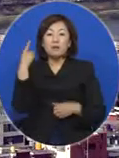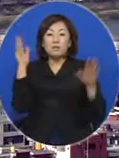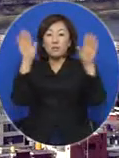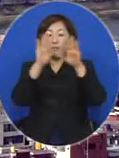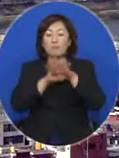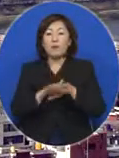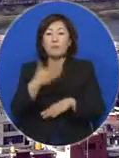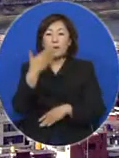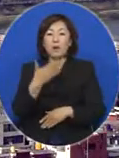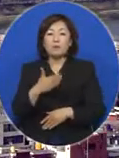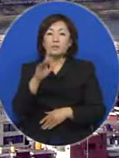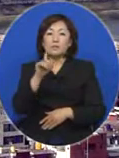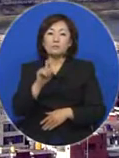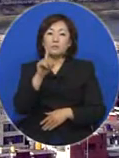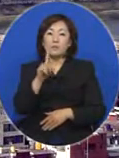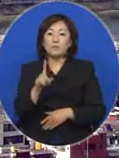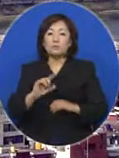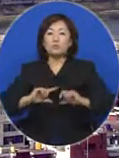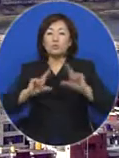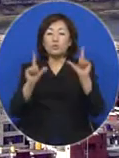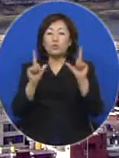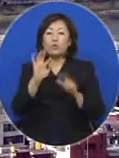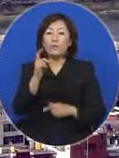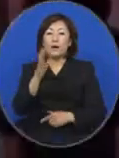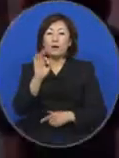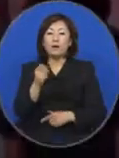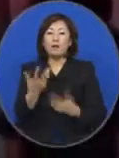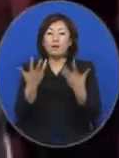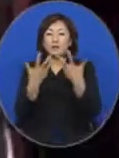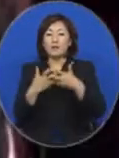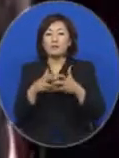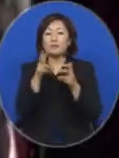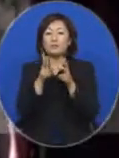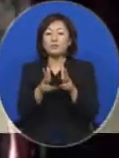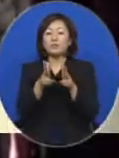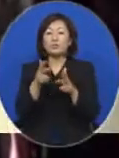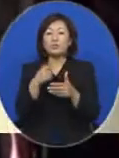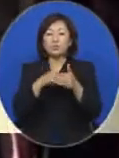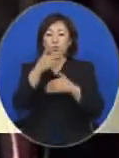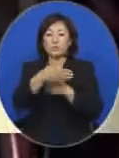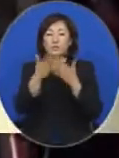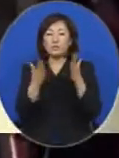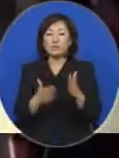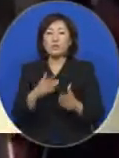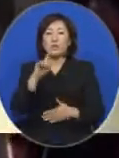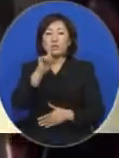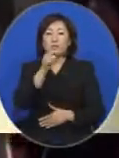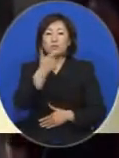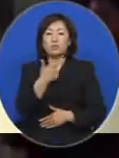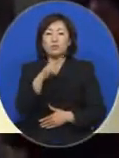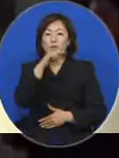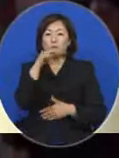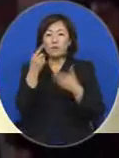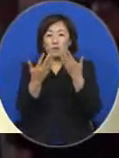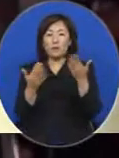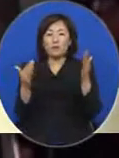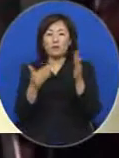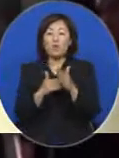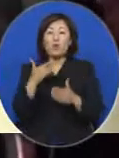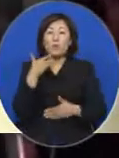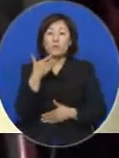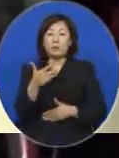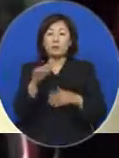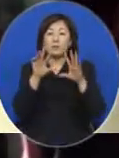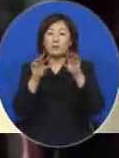어젯밤 9시 11분쯤 동구 방어동의 한 냉동창고 건물에서 불이 나 소방서 추산 16만 원의 재산 피해를 내고 8분